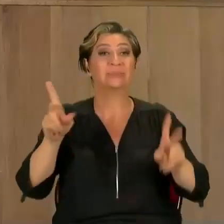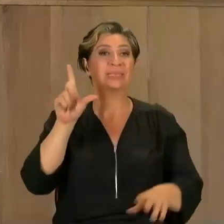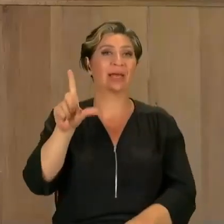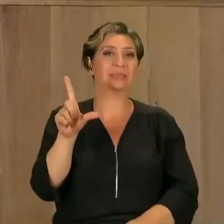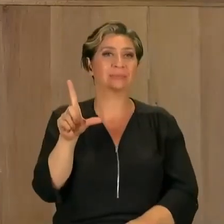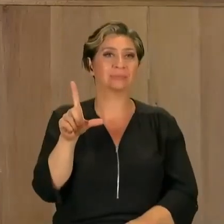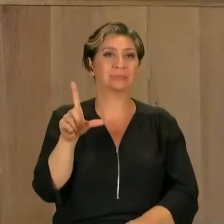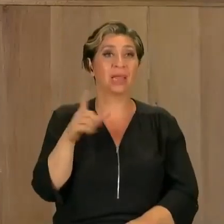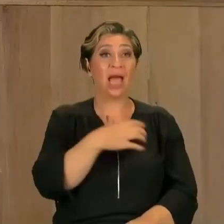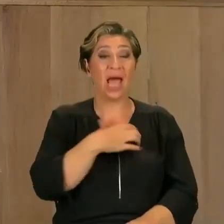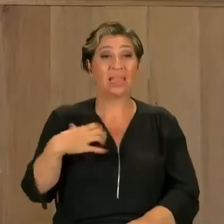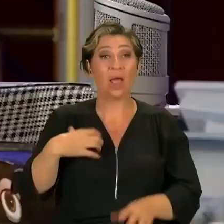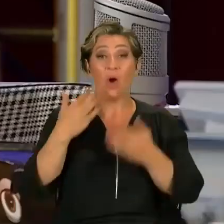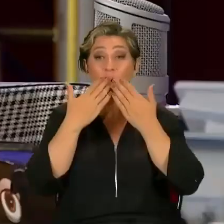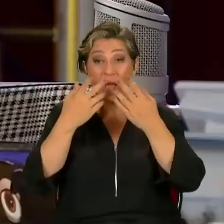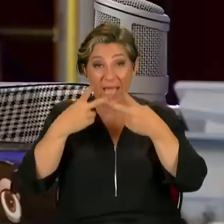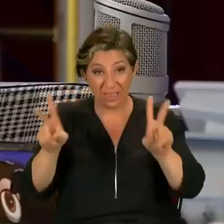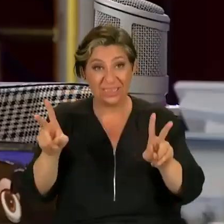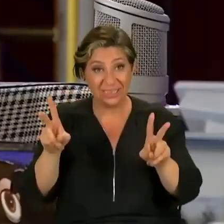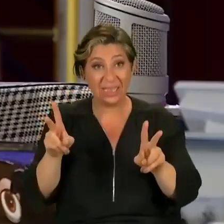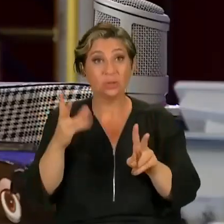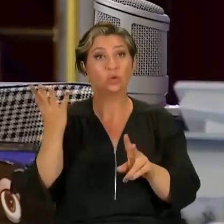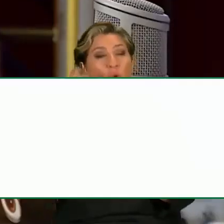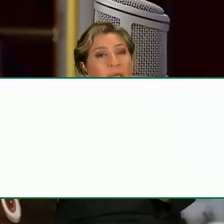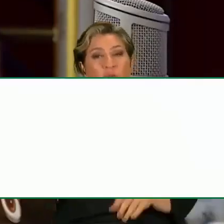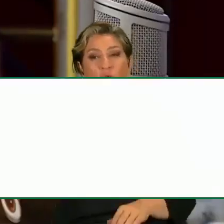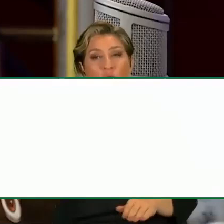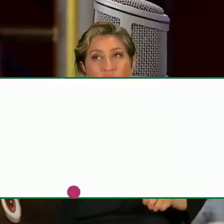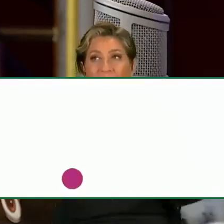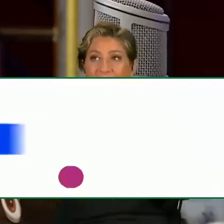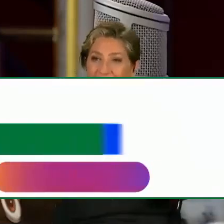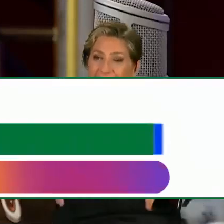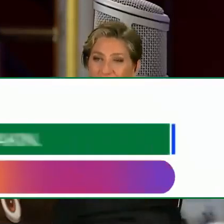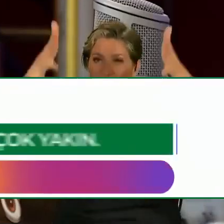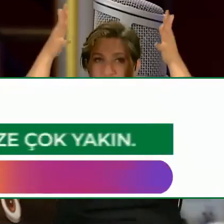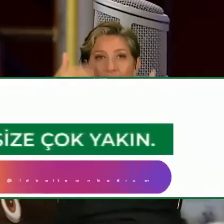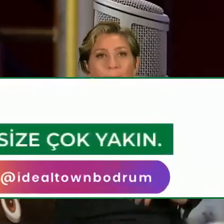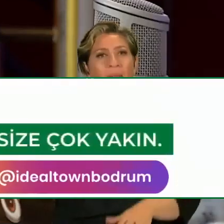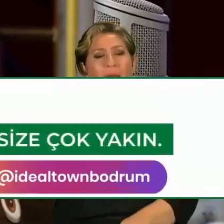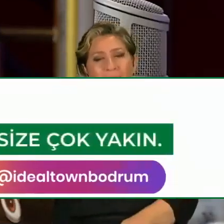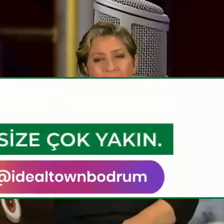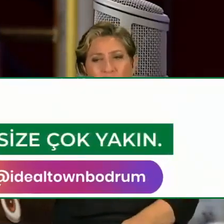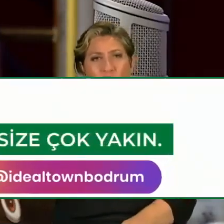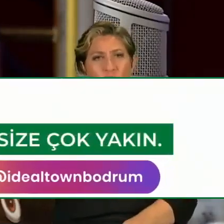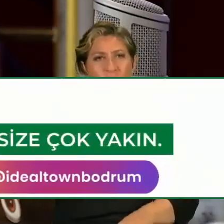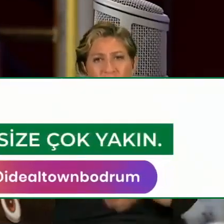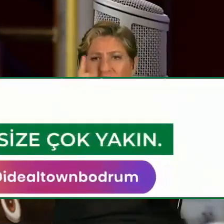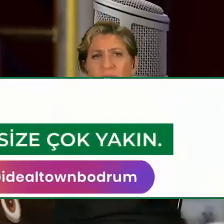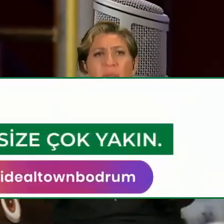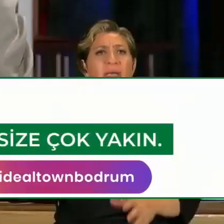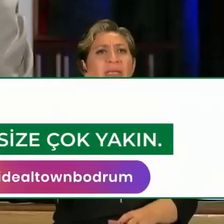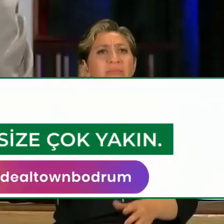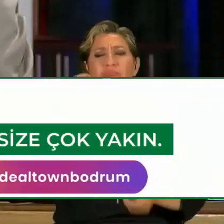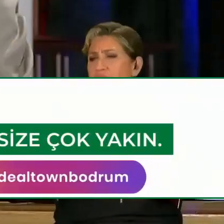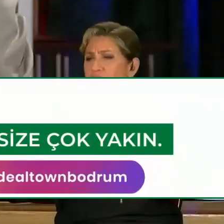açılmalı. Annelik okulu olursa çok iyi çocuklar yetişir. Ben erkek çocuklarımın yanında çıplak